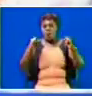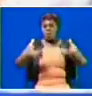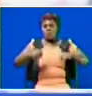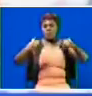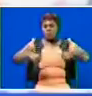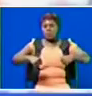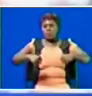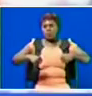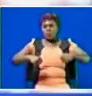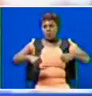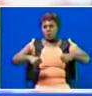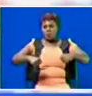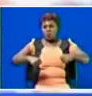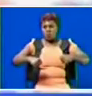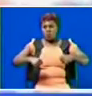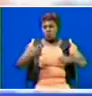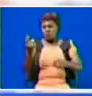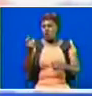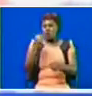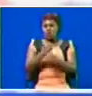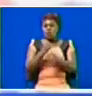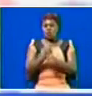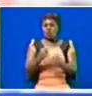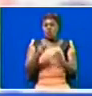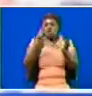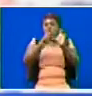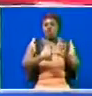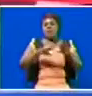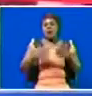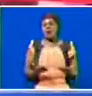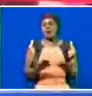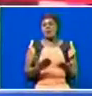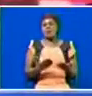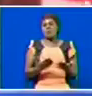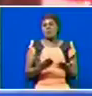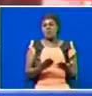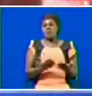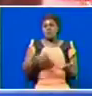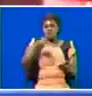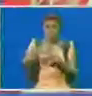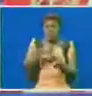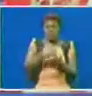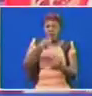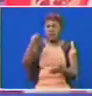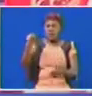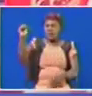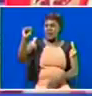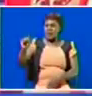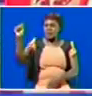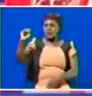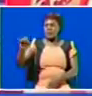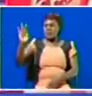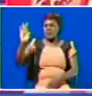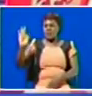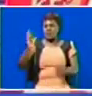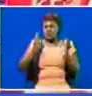kuhusu wajasiriamali wadogo kwamba tutajiunga na mifuko ya jamii. Wanazuoni wanahusisha hifadhi ya jamii na mfumo wa maendeleo